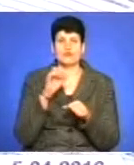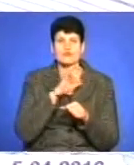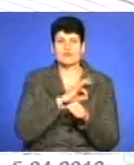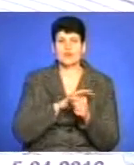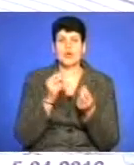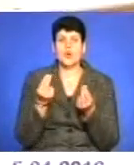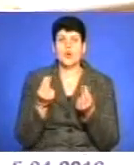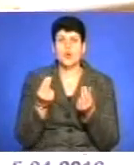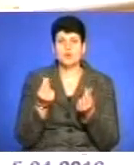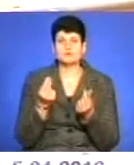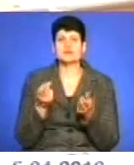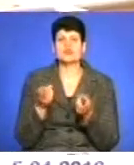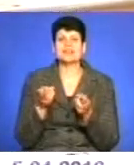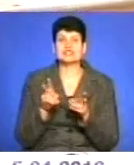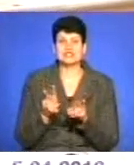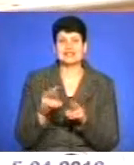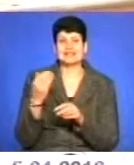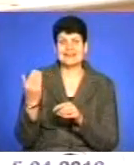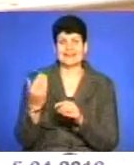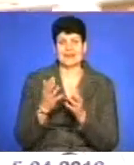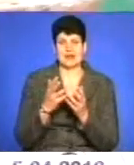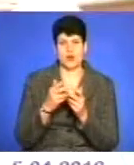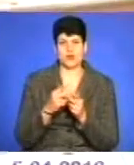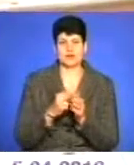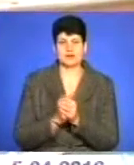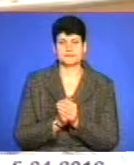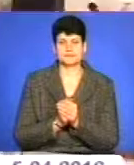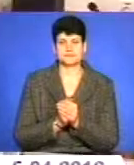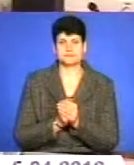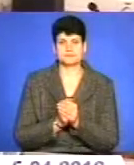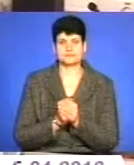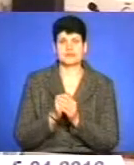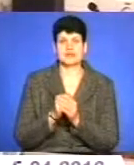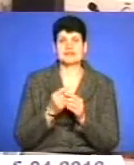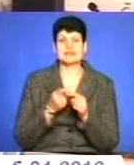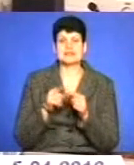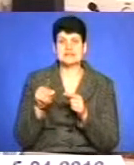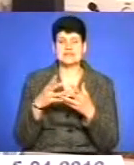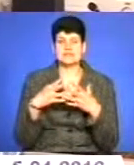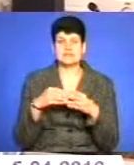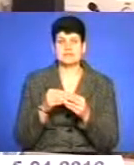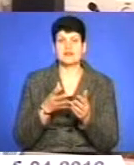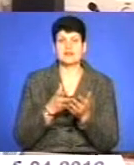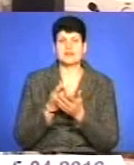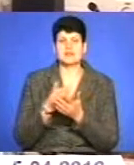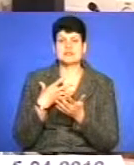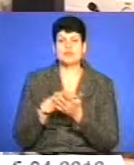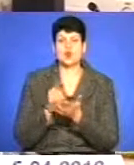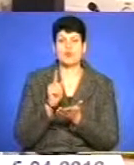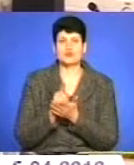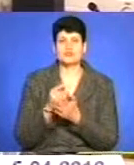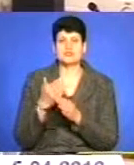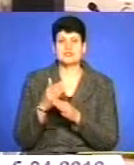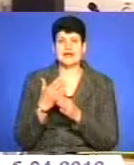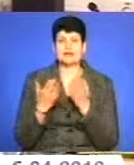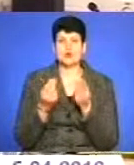скористатися коштами, що залишилися на їхніх рахунках. Ці сім'ї вони сплачують свою обов'язкову частку, але